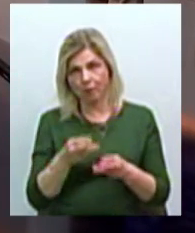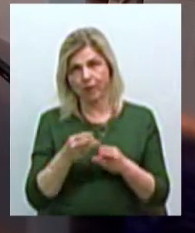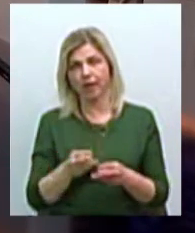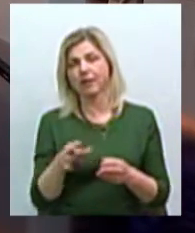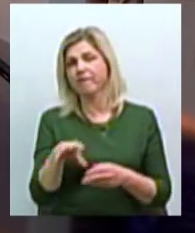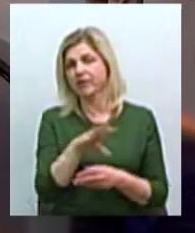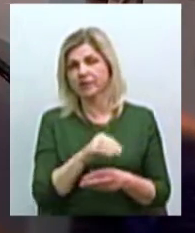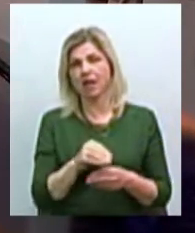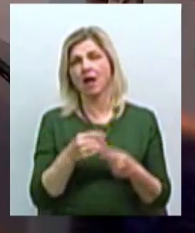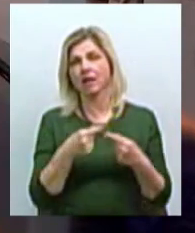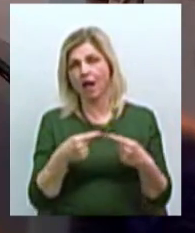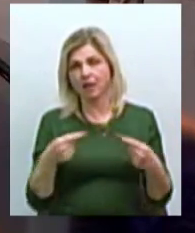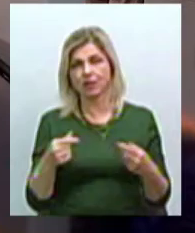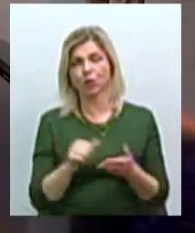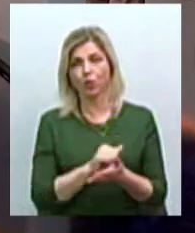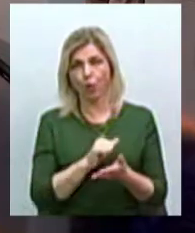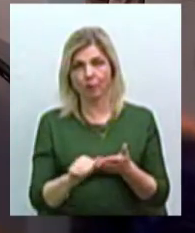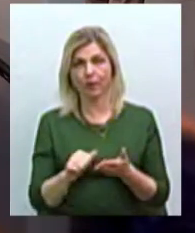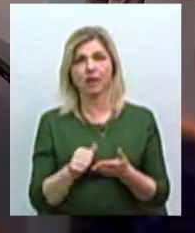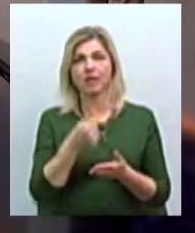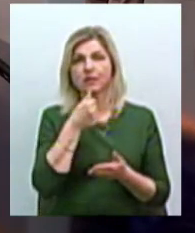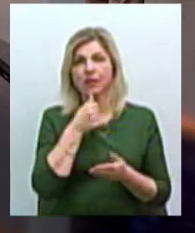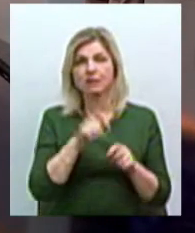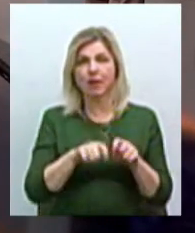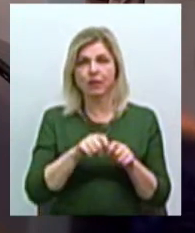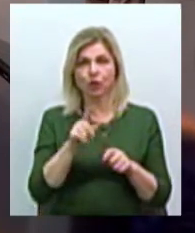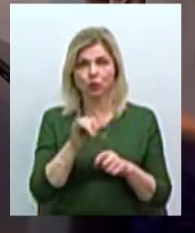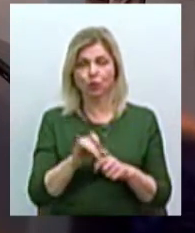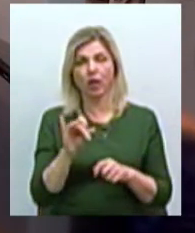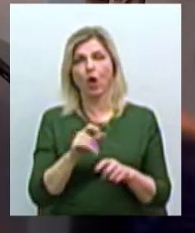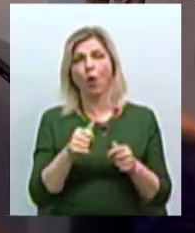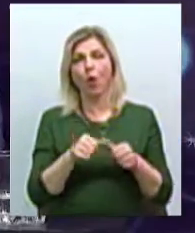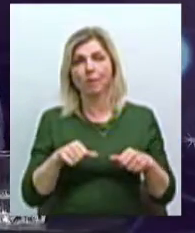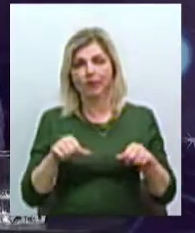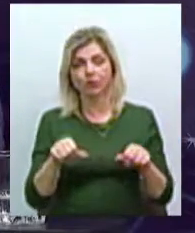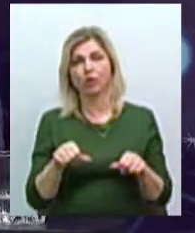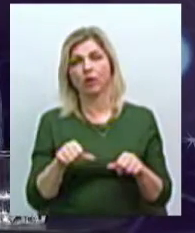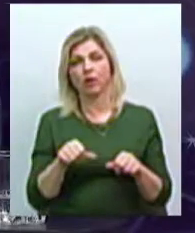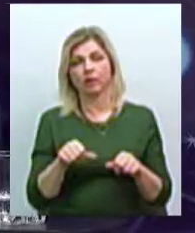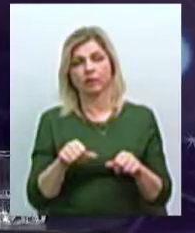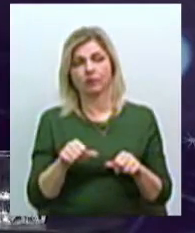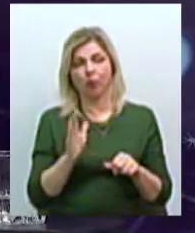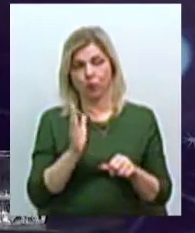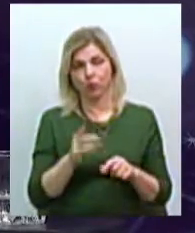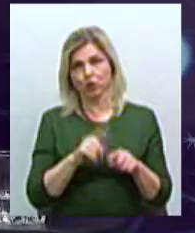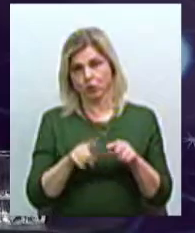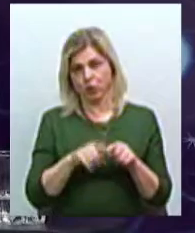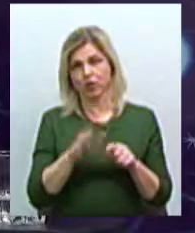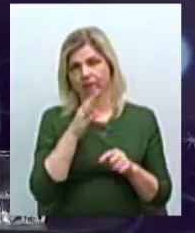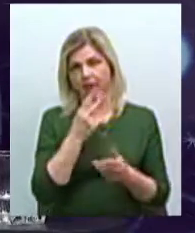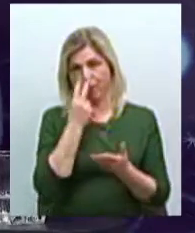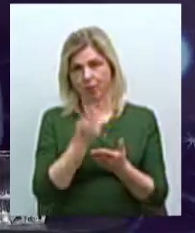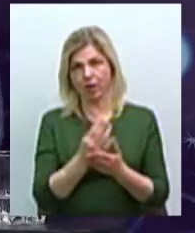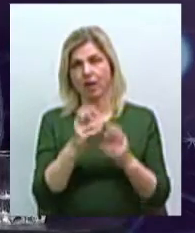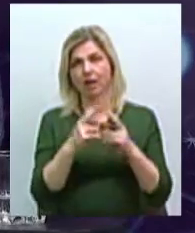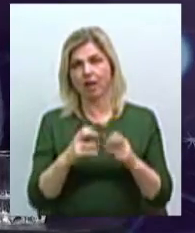есть всеобъемлющий документ, прошедший экспертизу и комиссию Минрегион Буда, будет в скором времени представлен на